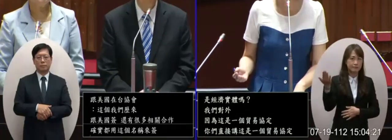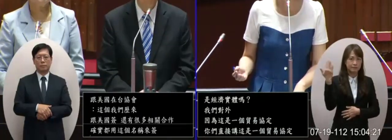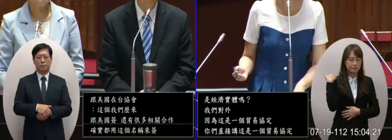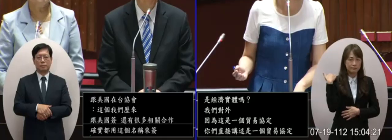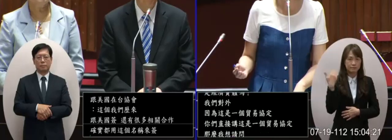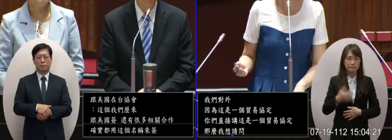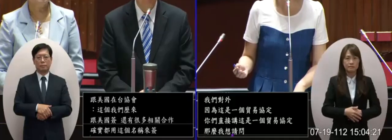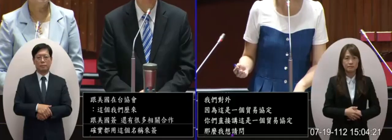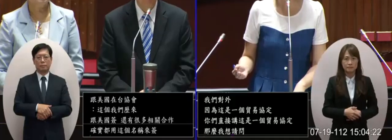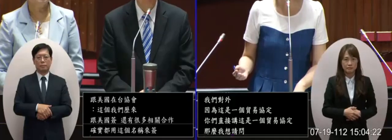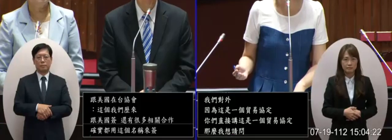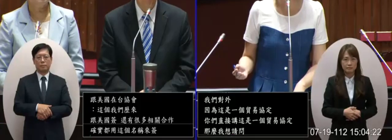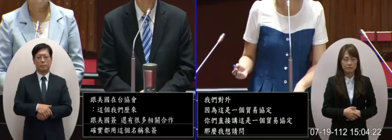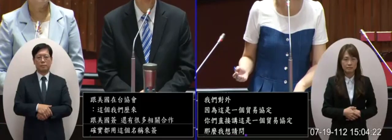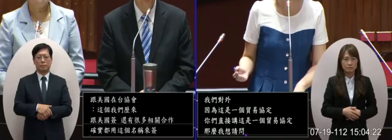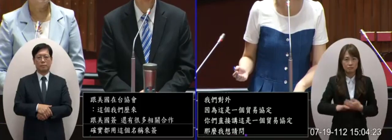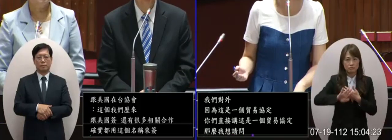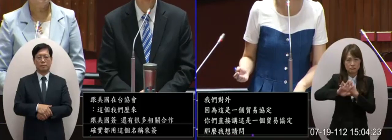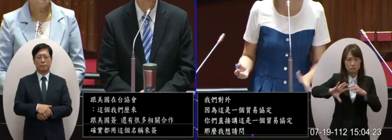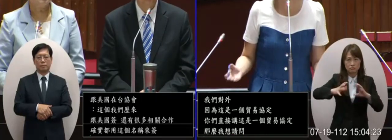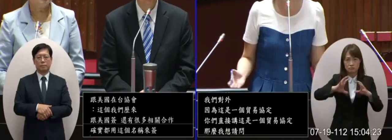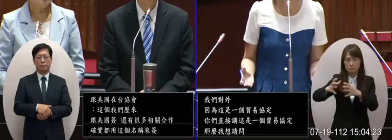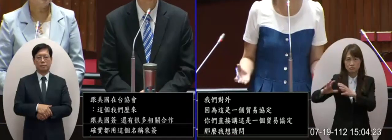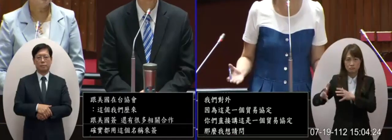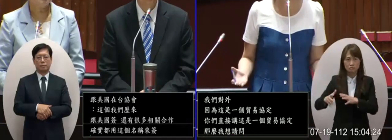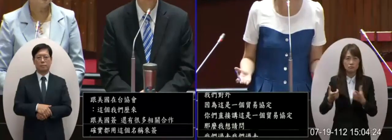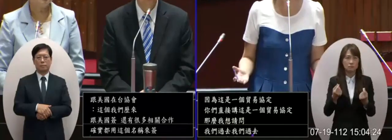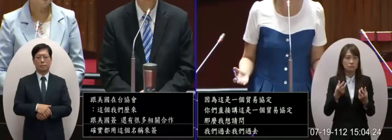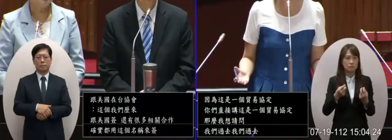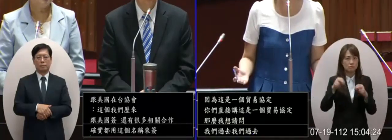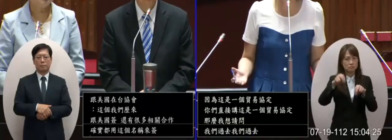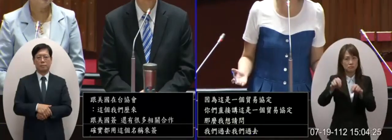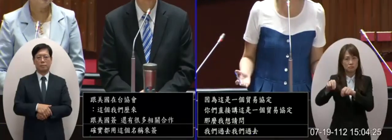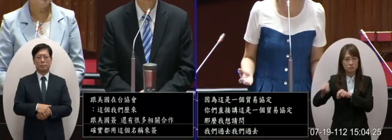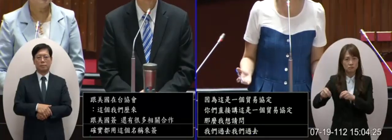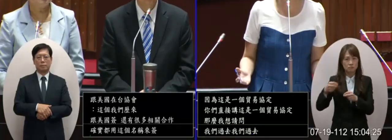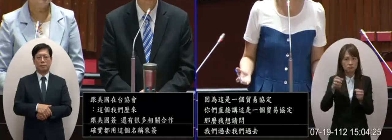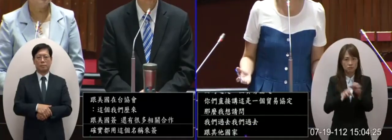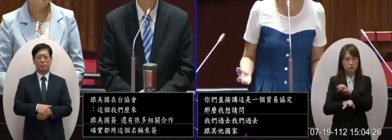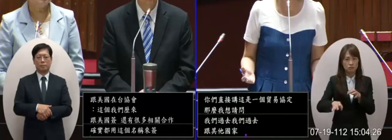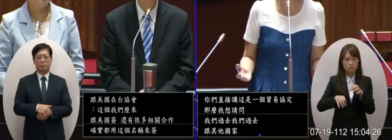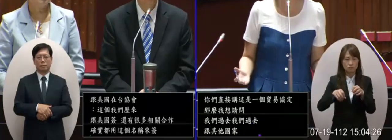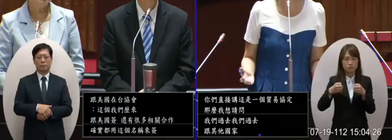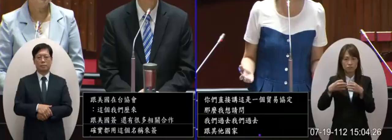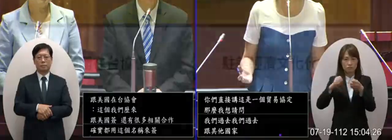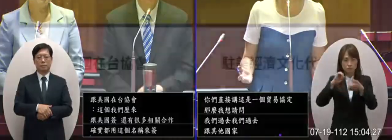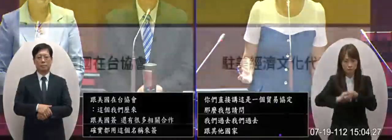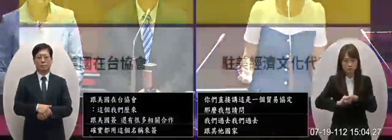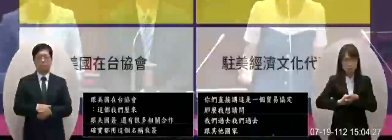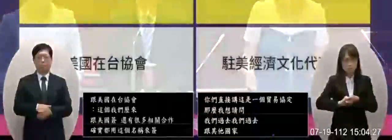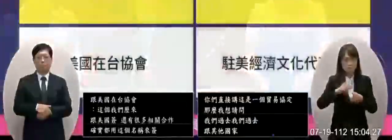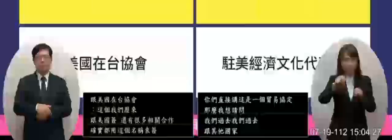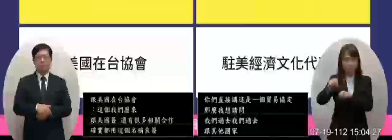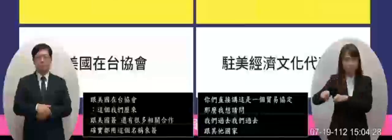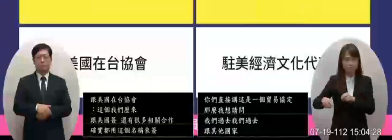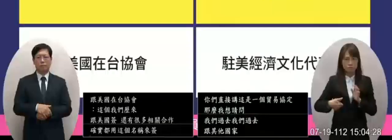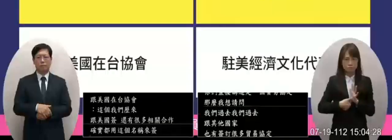们过去跟其他国家也有签订很多的贸易协定，我们是用什么样的名